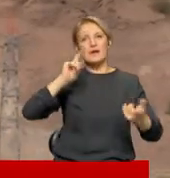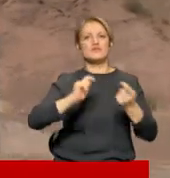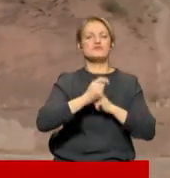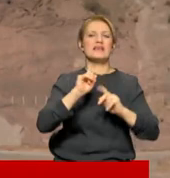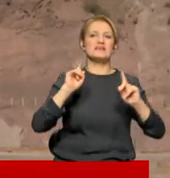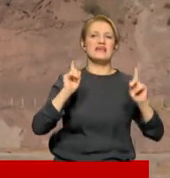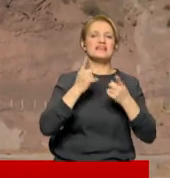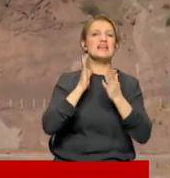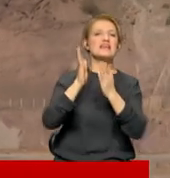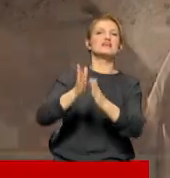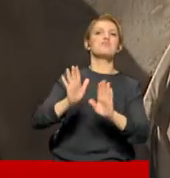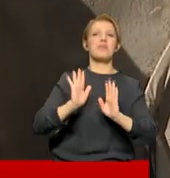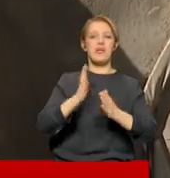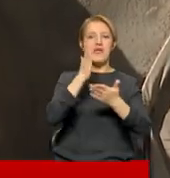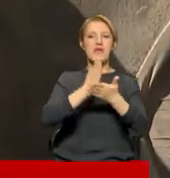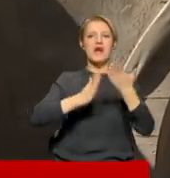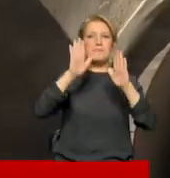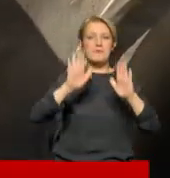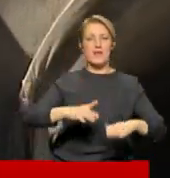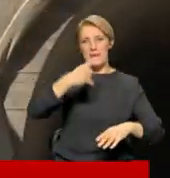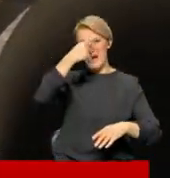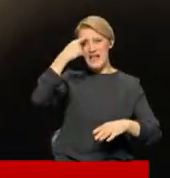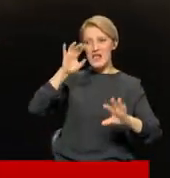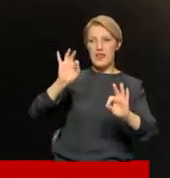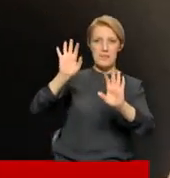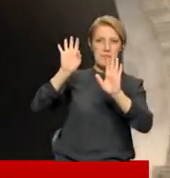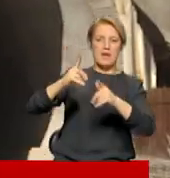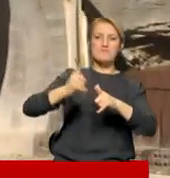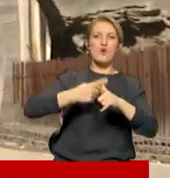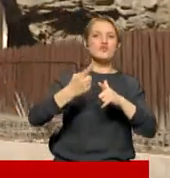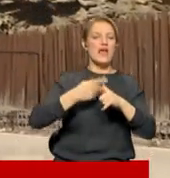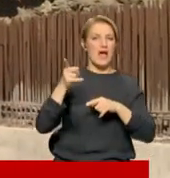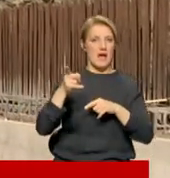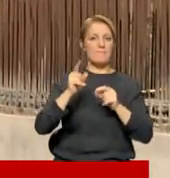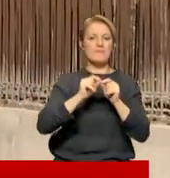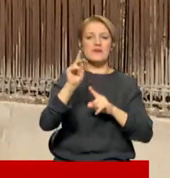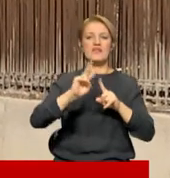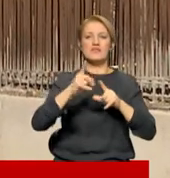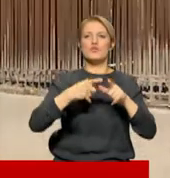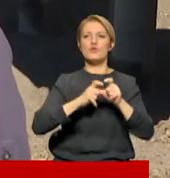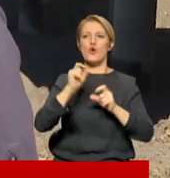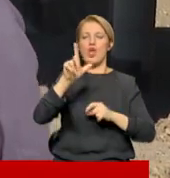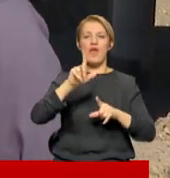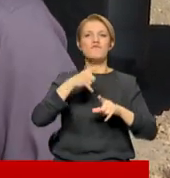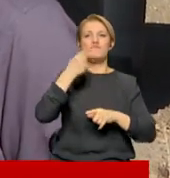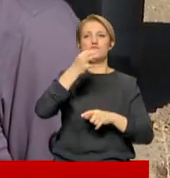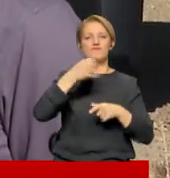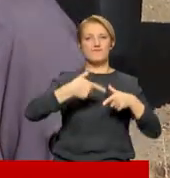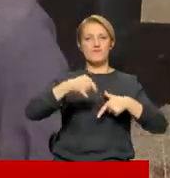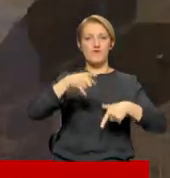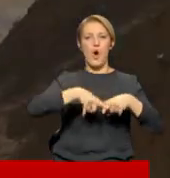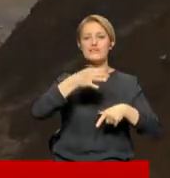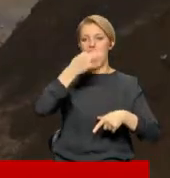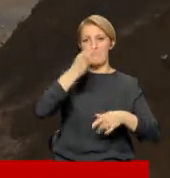yetkililerin gitmediği yarıda kalan kaderine bırakılan projelerin adresi Bingöl'e Fox Haber gitti kaç yıldır bu